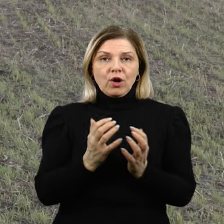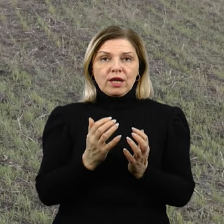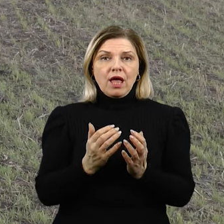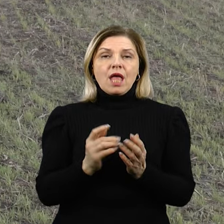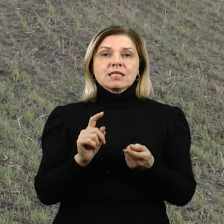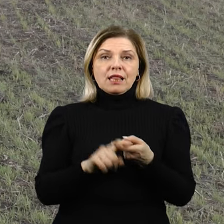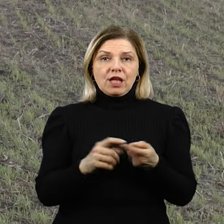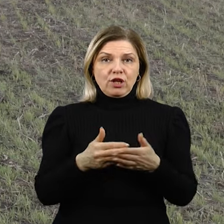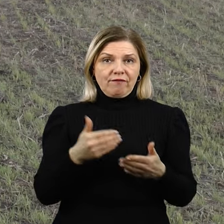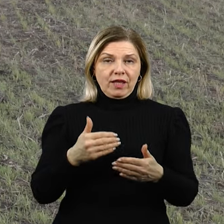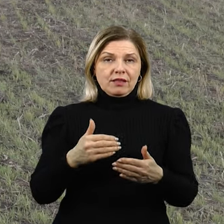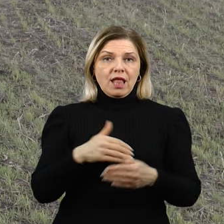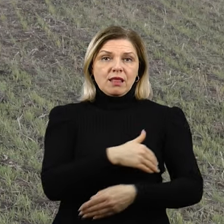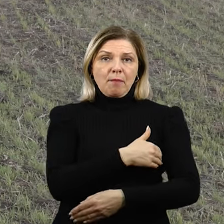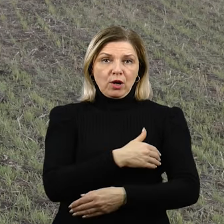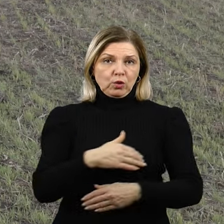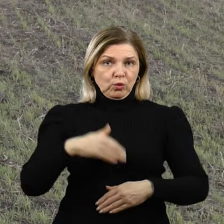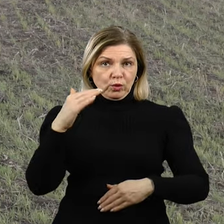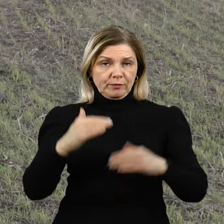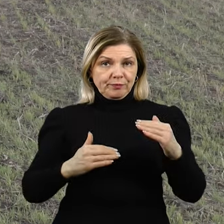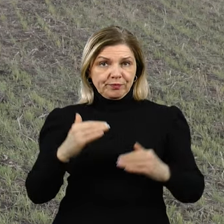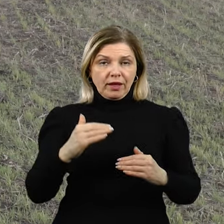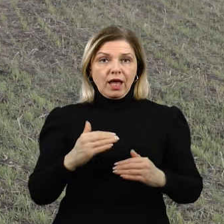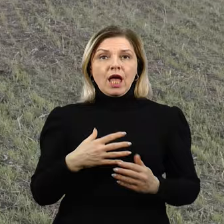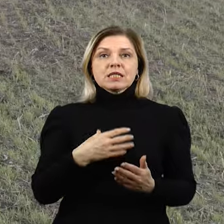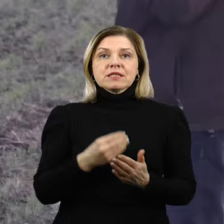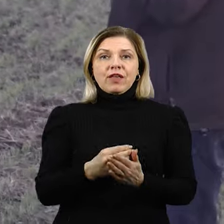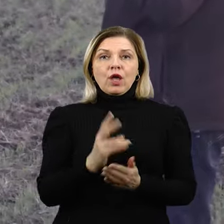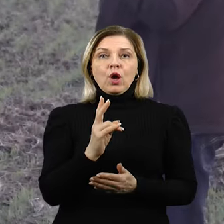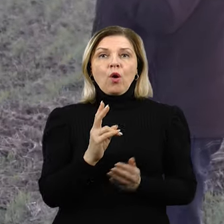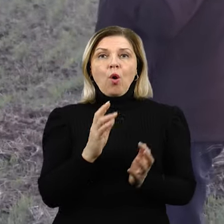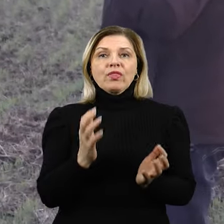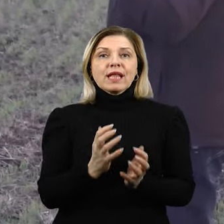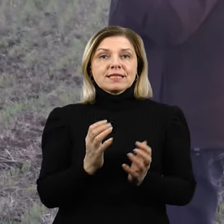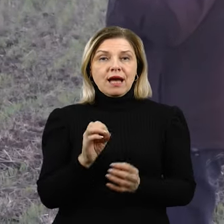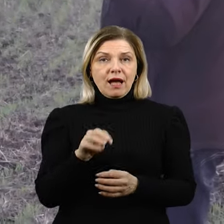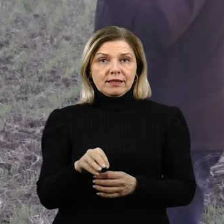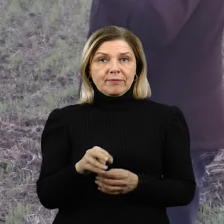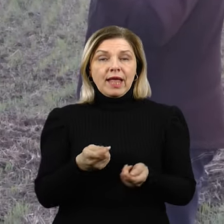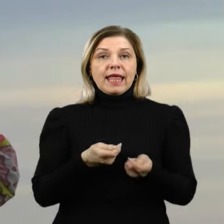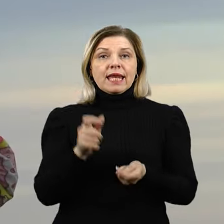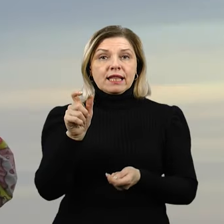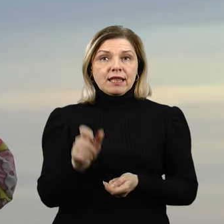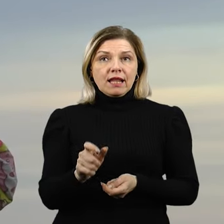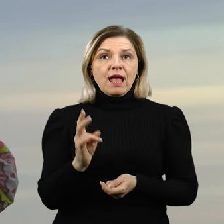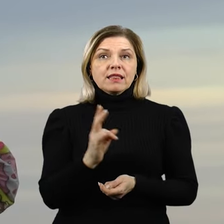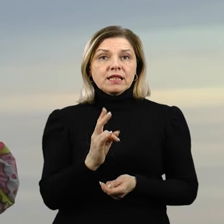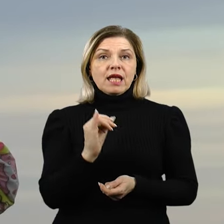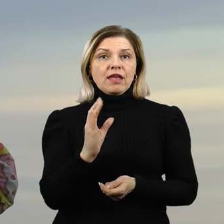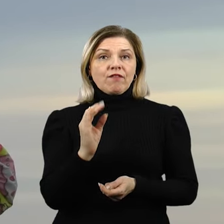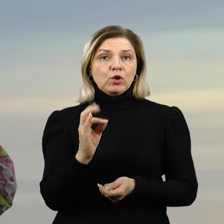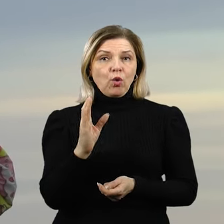перепаду температур, тобто, грубо говоря, свій конденсат. Керівниця господарства Надія Іванова говорить, що за